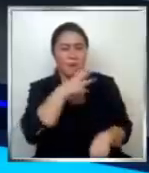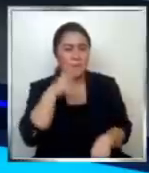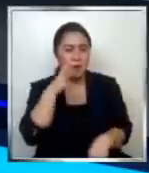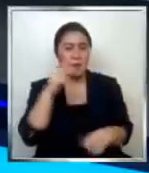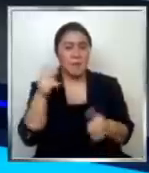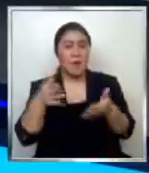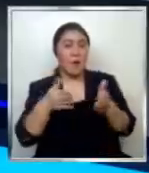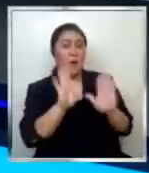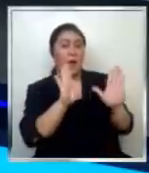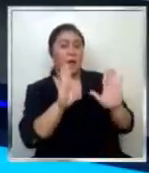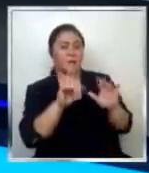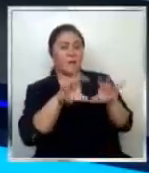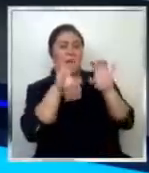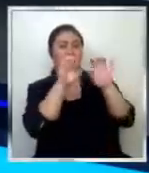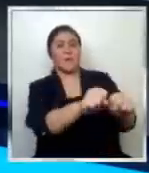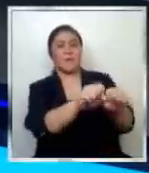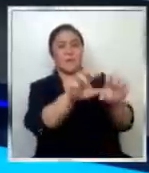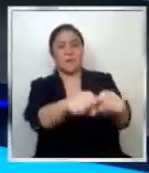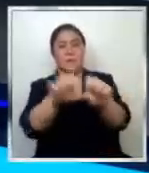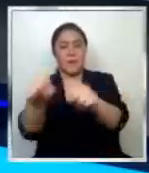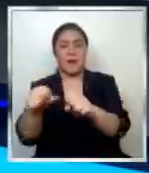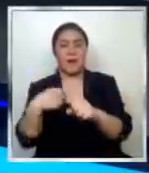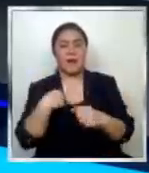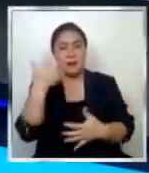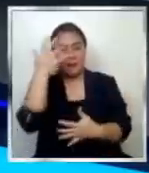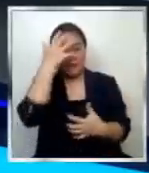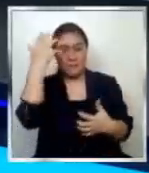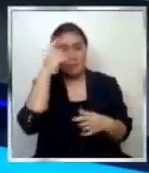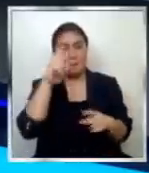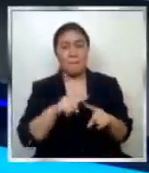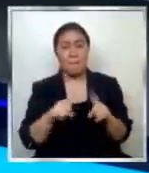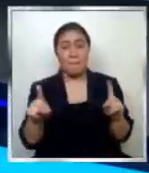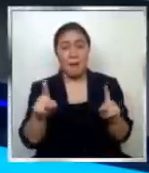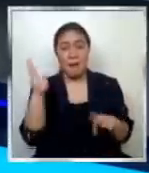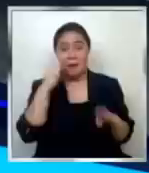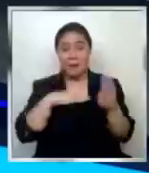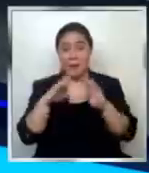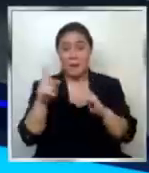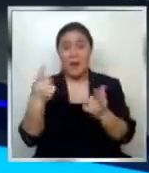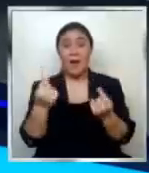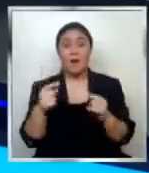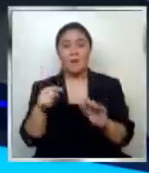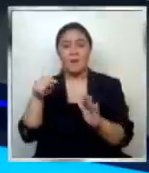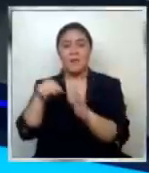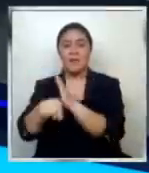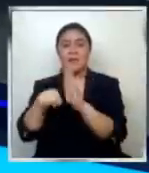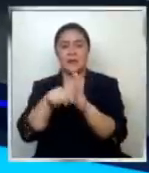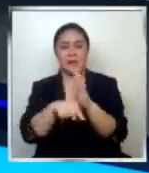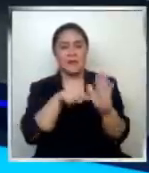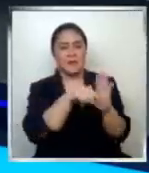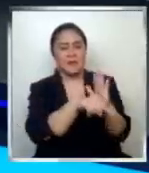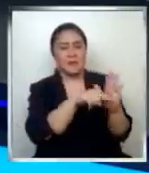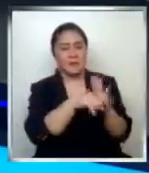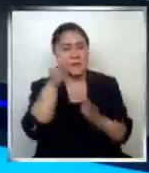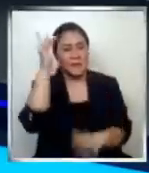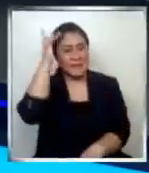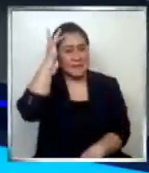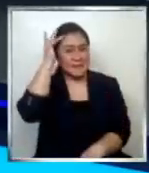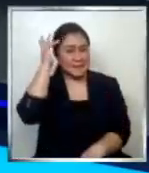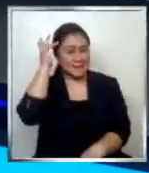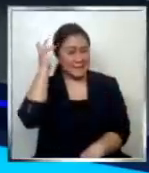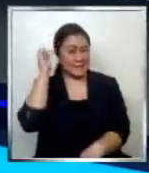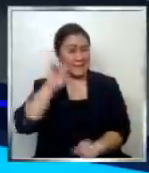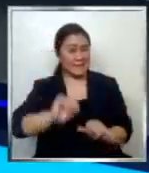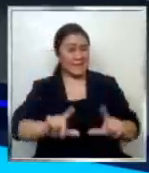hulihin ang mga unggoy. Ang kaso, ang ilang unggoy ay pinapatay na po. Babala, sensitibo po ang ilang video ang inyong mapapanood